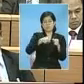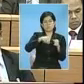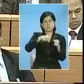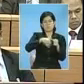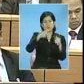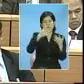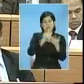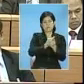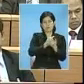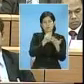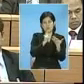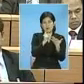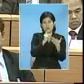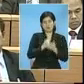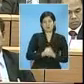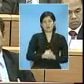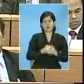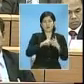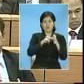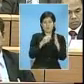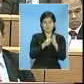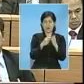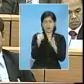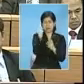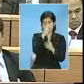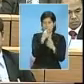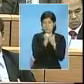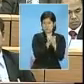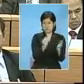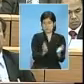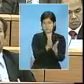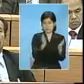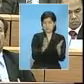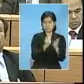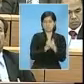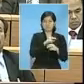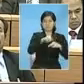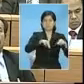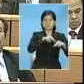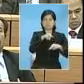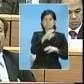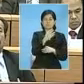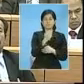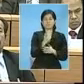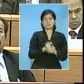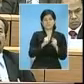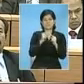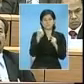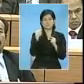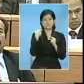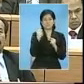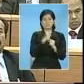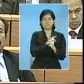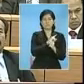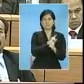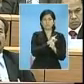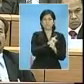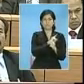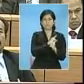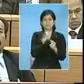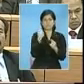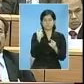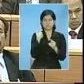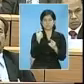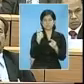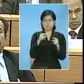ครับท่านไม่มีภูมิคุ้มกันภูมิคุ้มกันของท่านมีอย่างเดียวครับคือผลงานครับท่านทำผลงานให้เยอะ